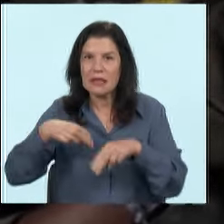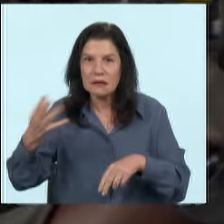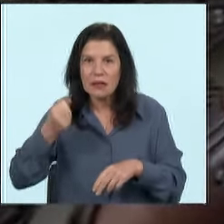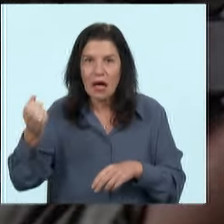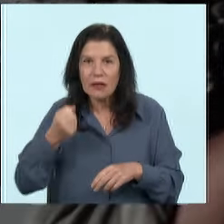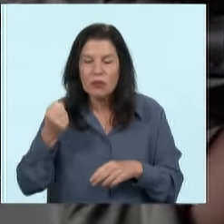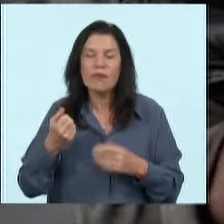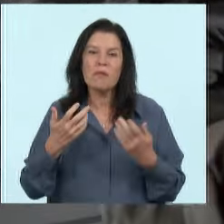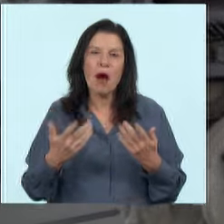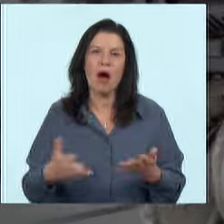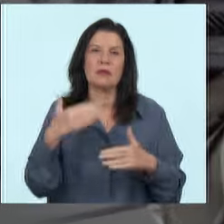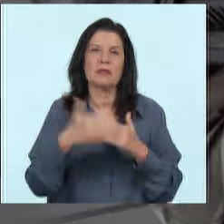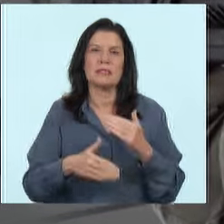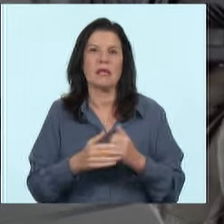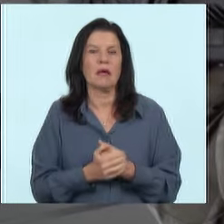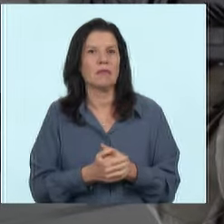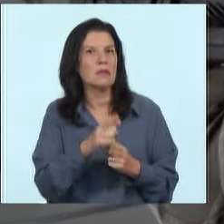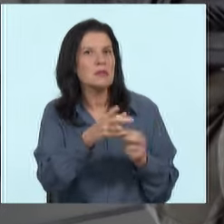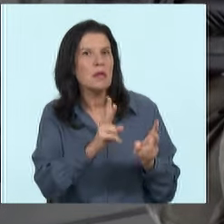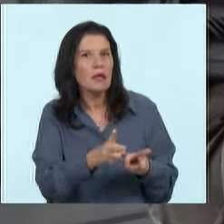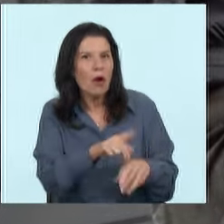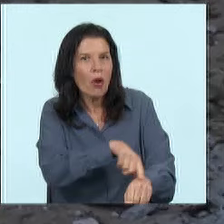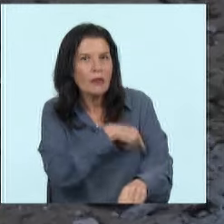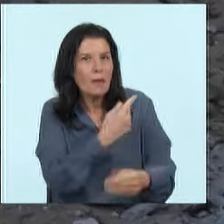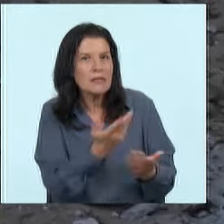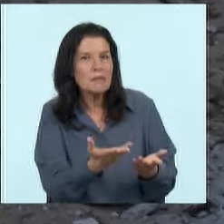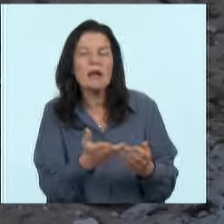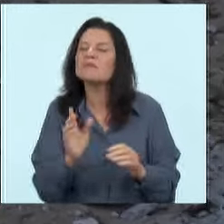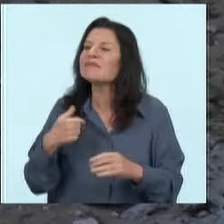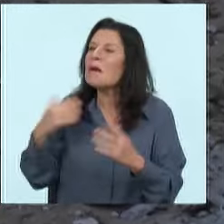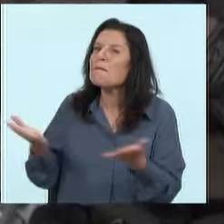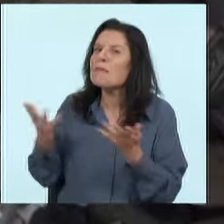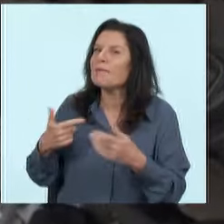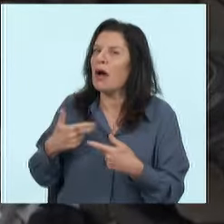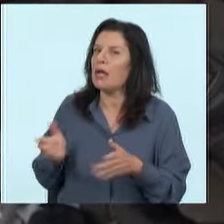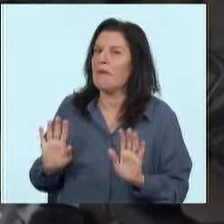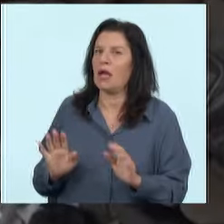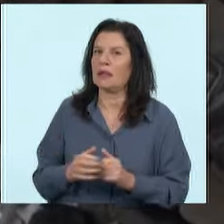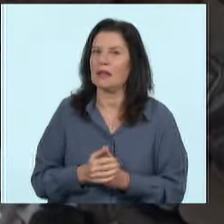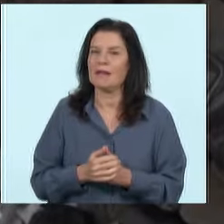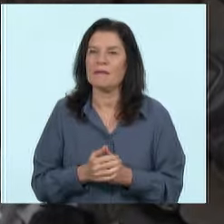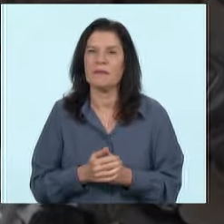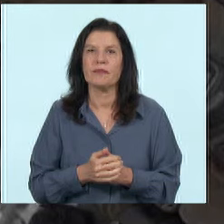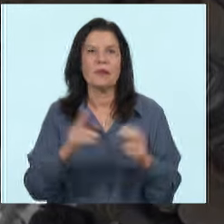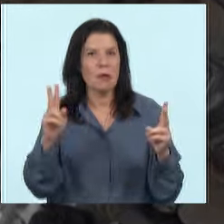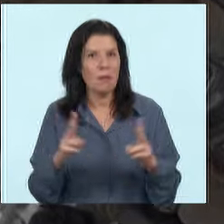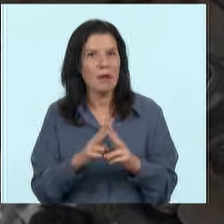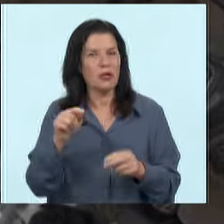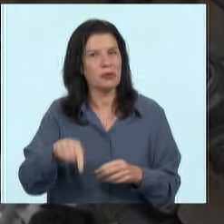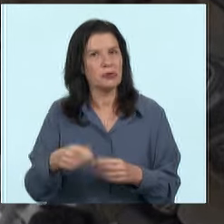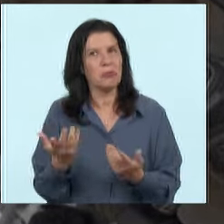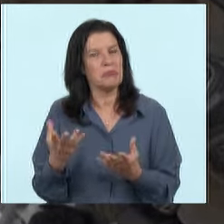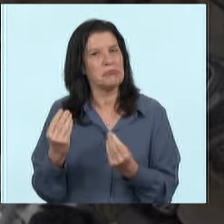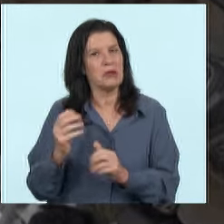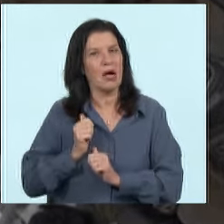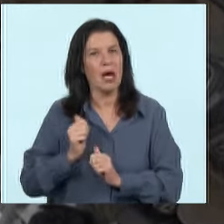זה יכול לקחת המון זמן. זה ייקח את הזמן שצריך, אנחנו נגיע. אנחנו לא ממהרים. פגשנו פה לא מעט חיילים. כולם, ללא יוצא